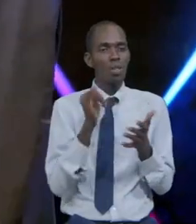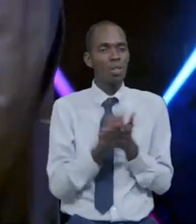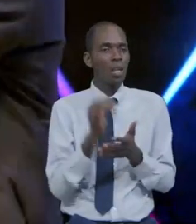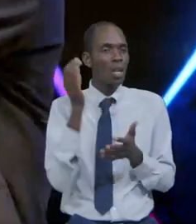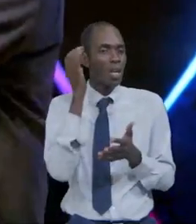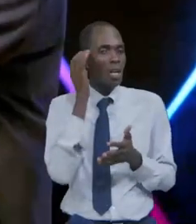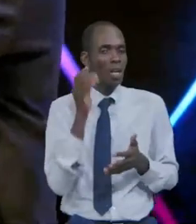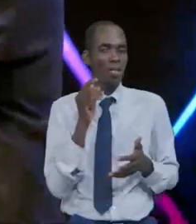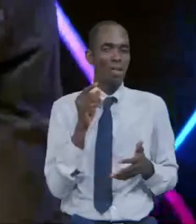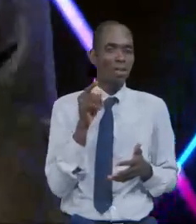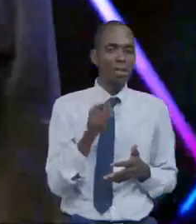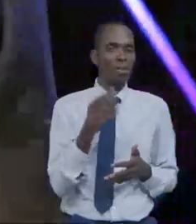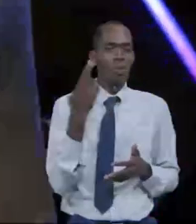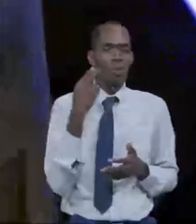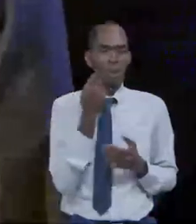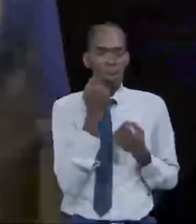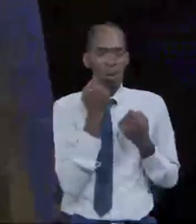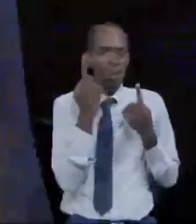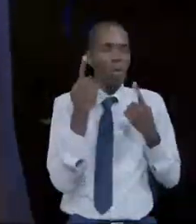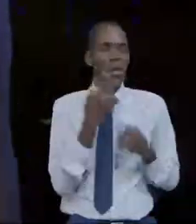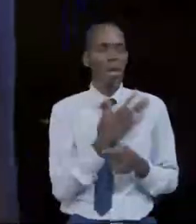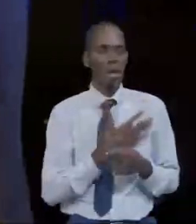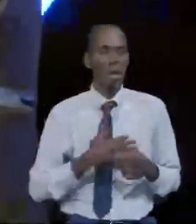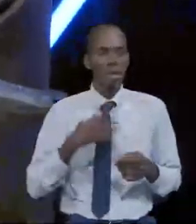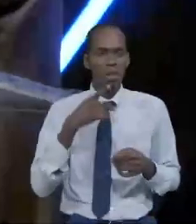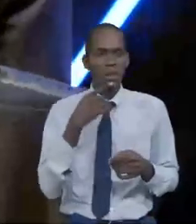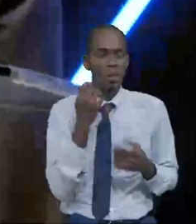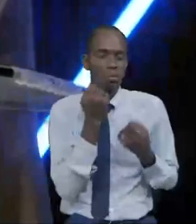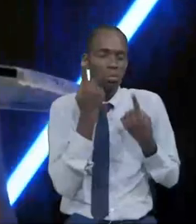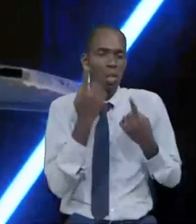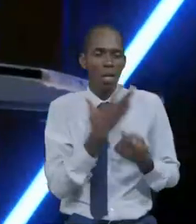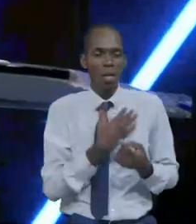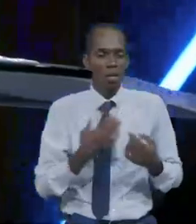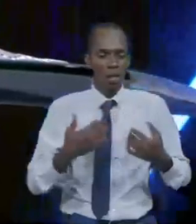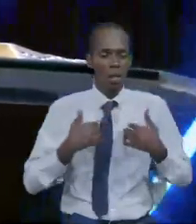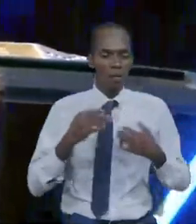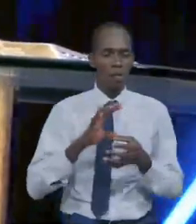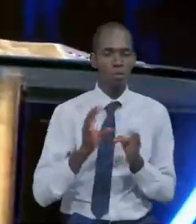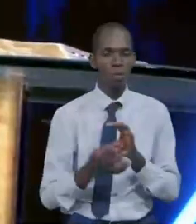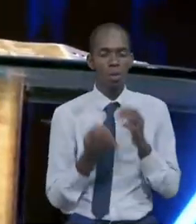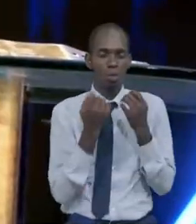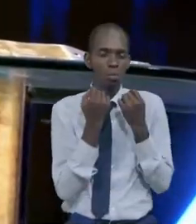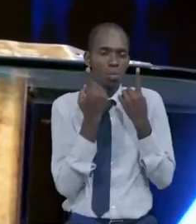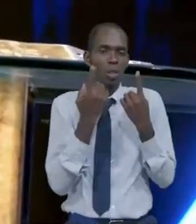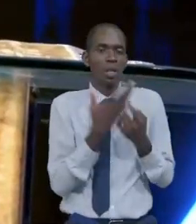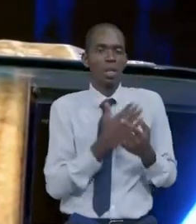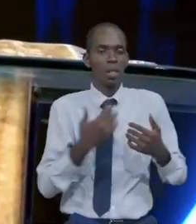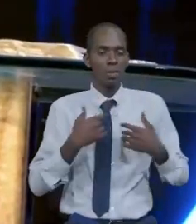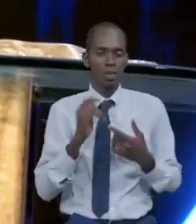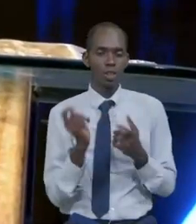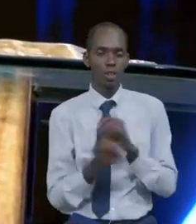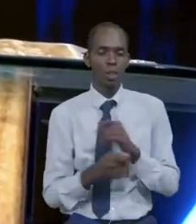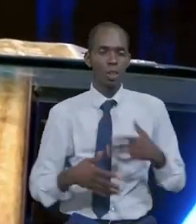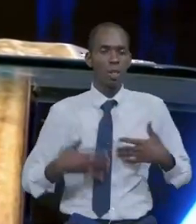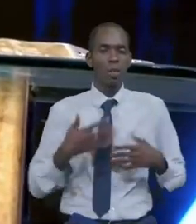étaient dans l'étonnement, ils étaient étonnés de sa conversion, ils étaient étonnés du changement, ils étaient étonnés de la grâce